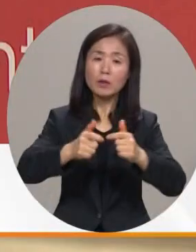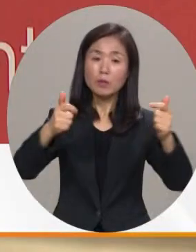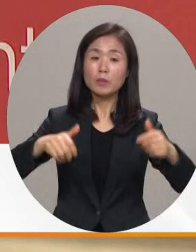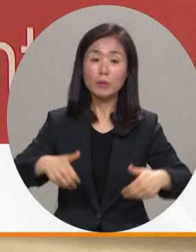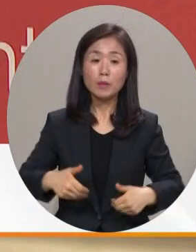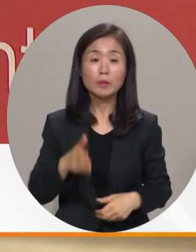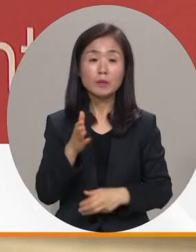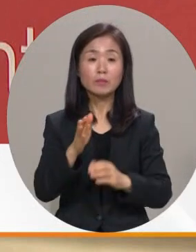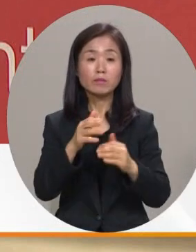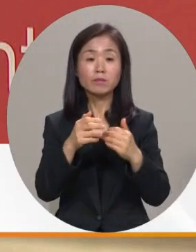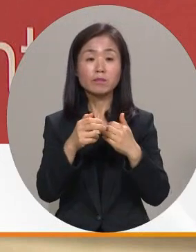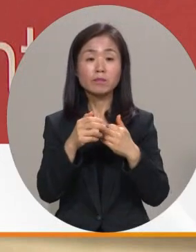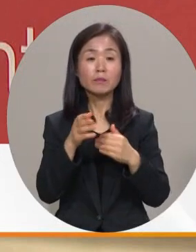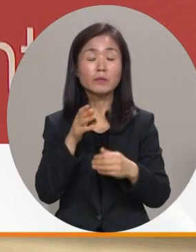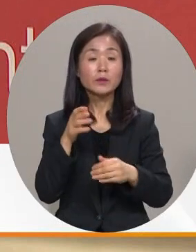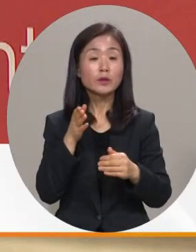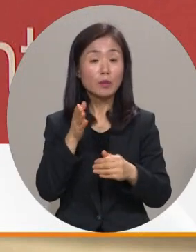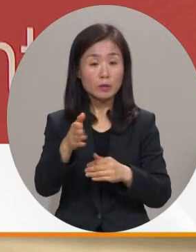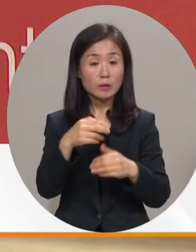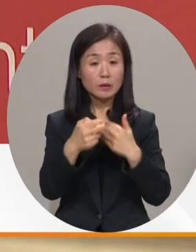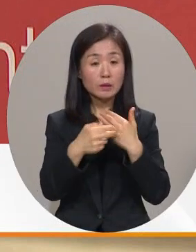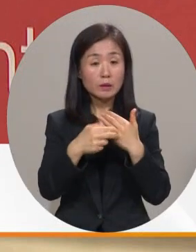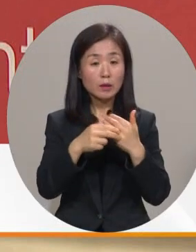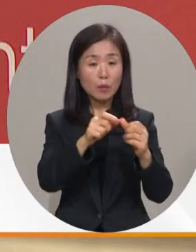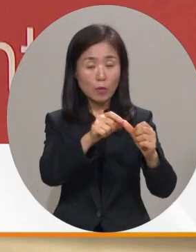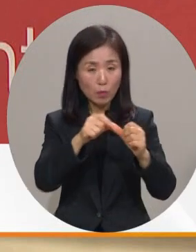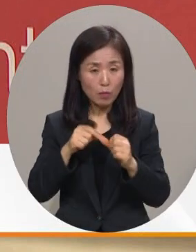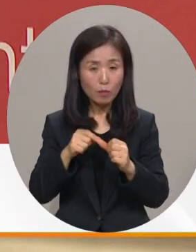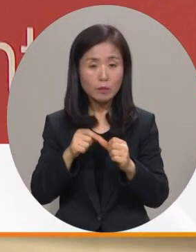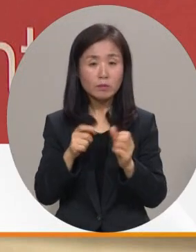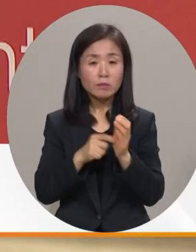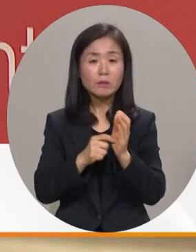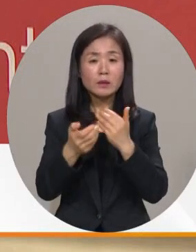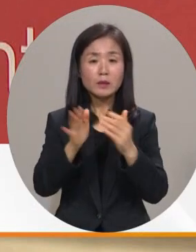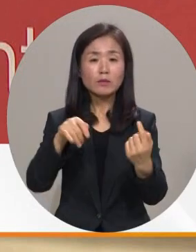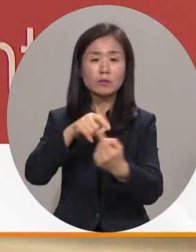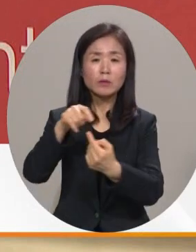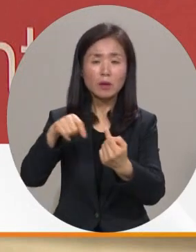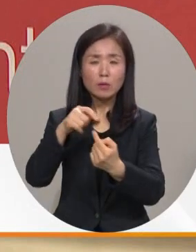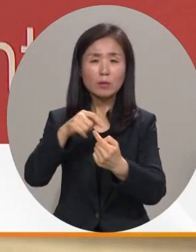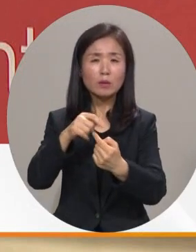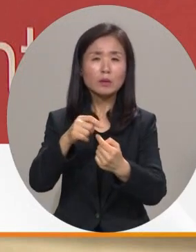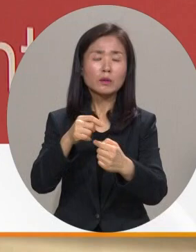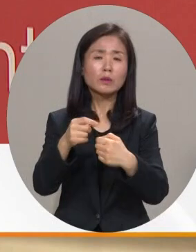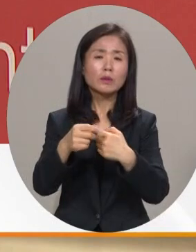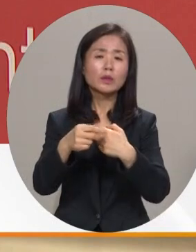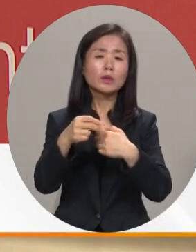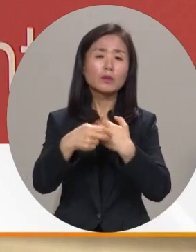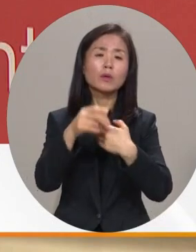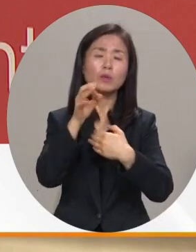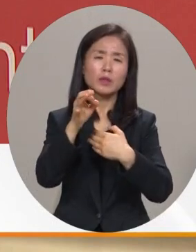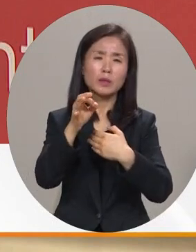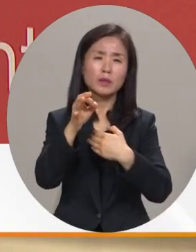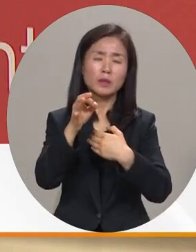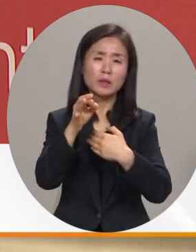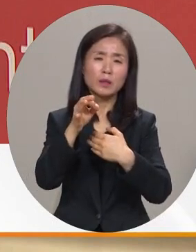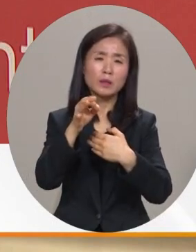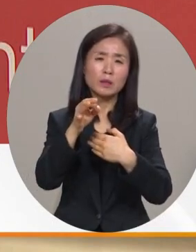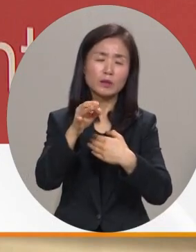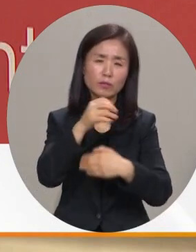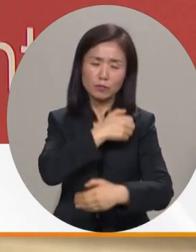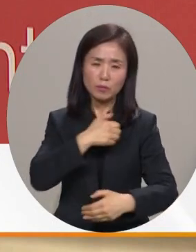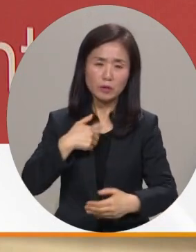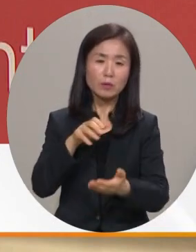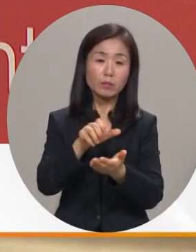응급실을 운영하기 위해서는 그만큼의 수가가 이제 인정이 돼야 되는 거 현실화 돼야 되는 거죠 수가가 충분히 확보가